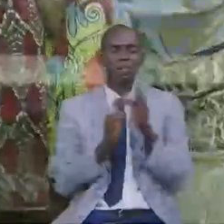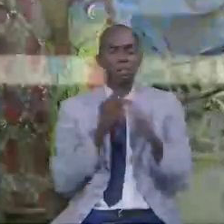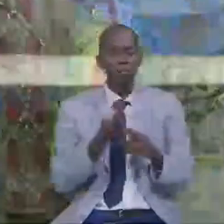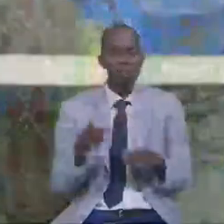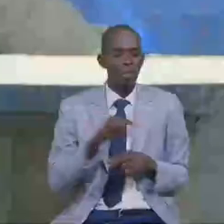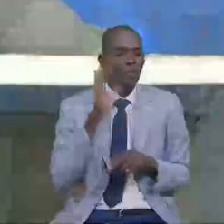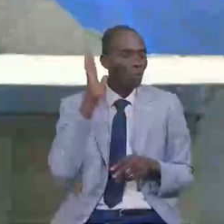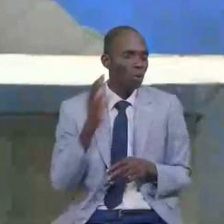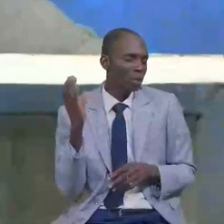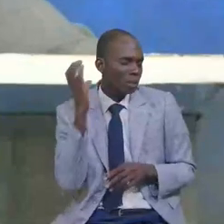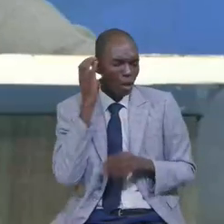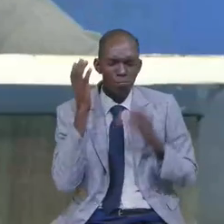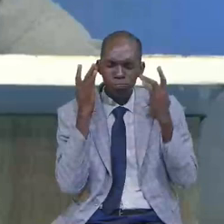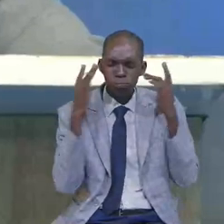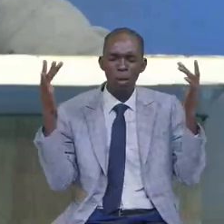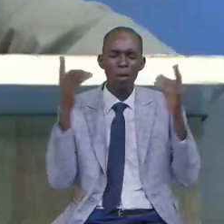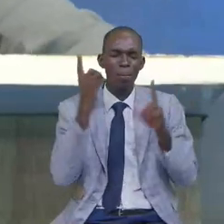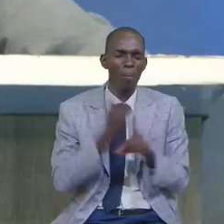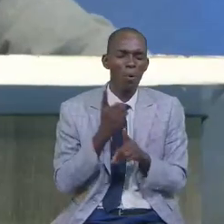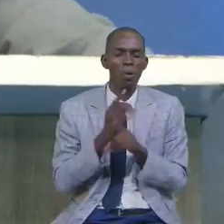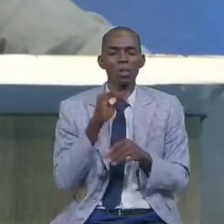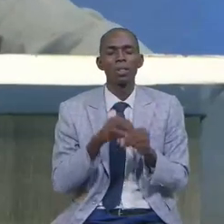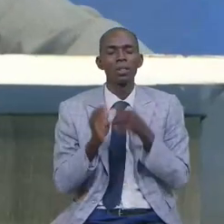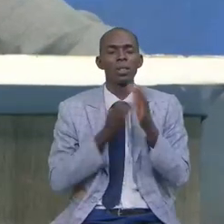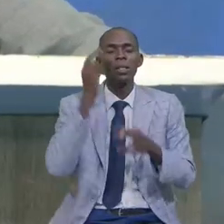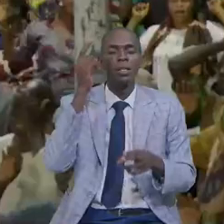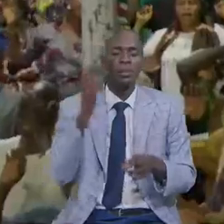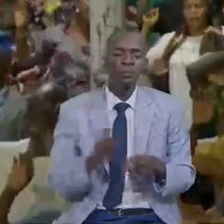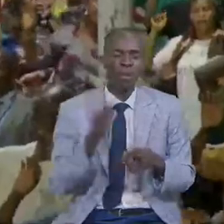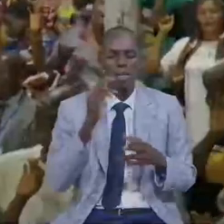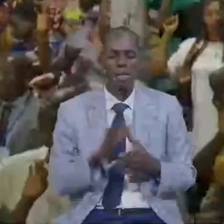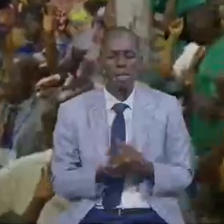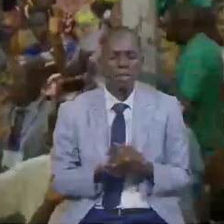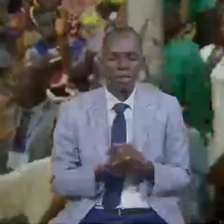des sons de façon appropriée au nom de Jésus.